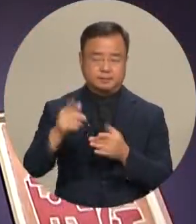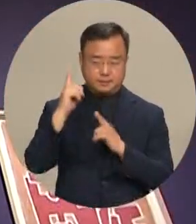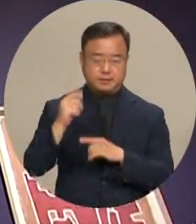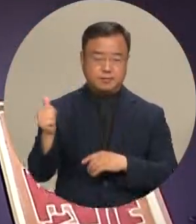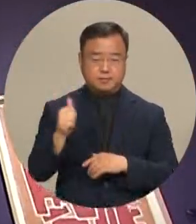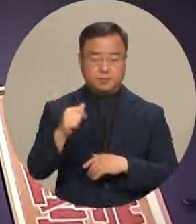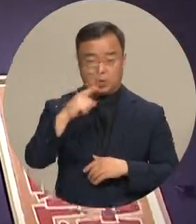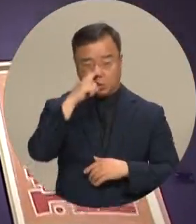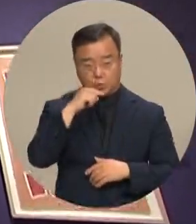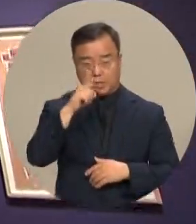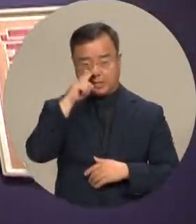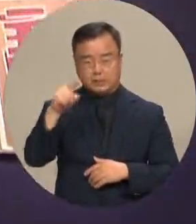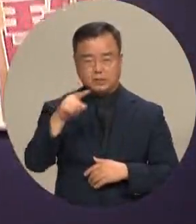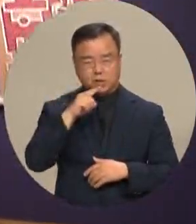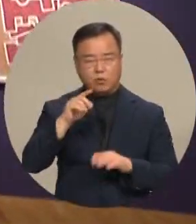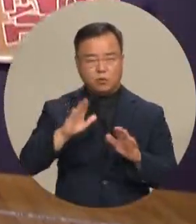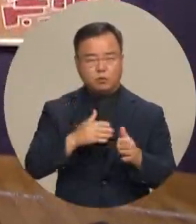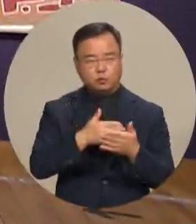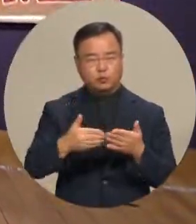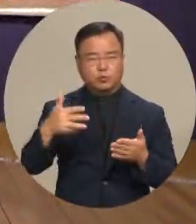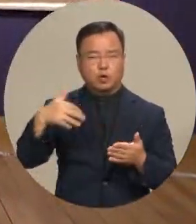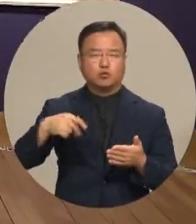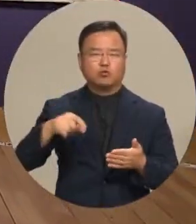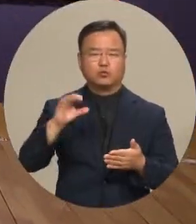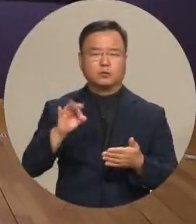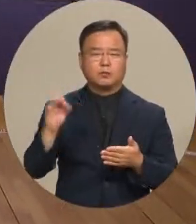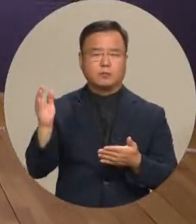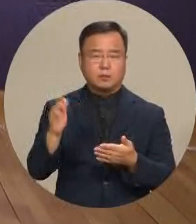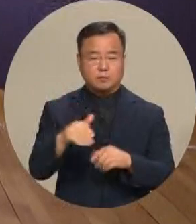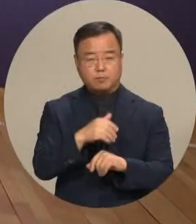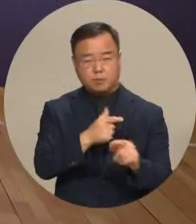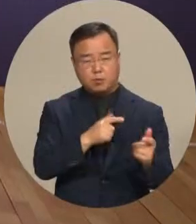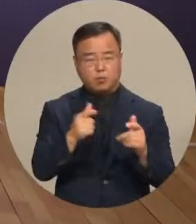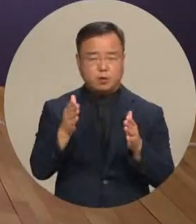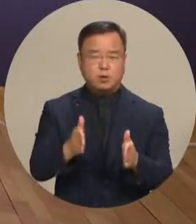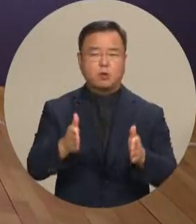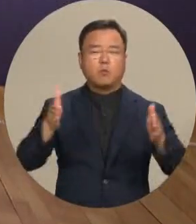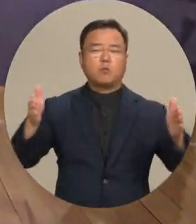서양, 구상과 추상을 넘나들며 평화의 메시지를 전하고자